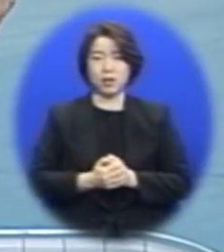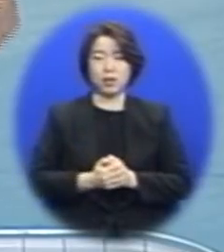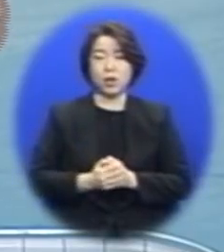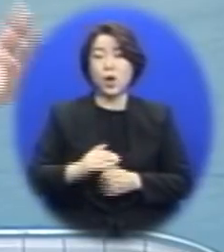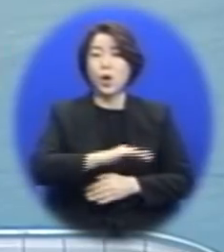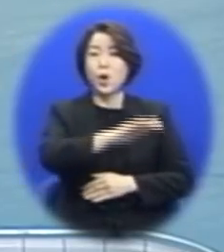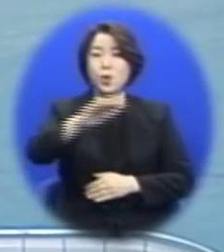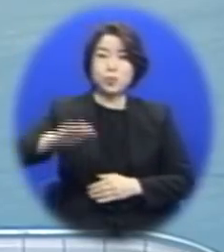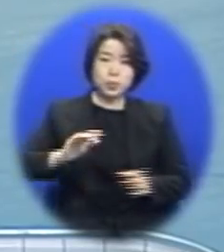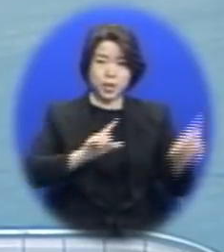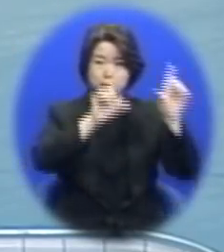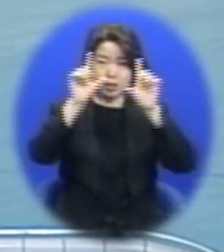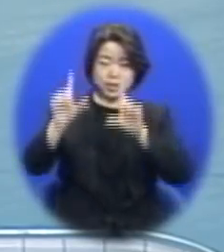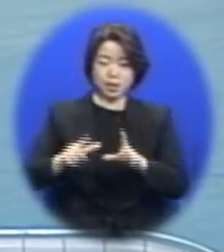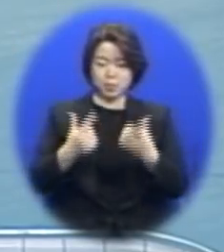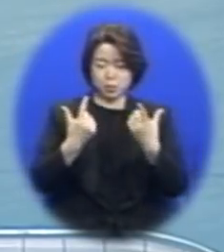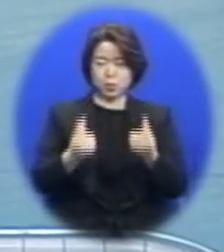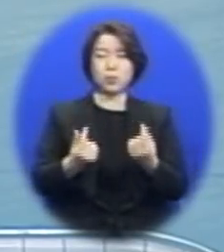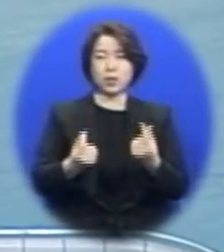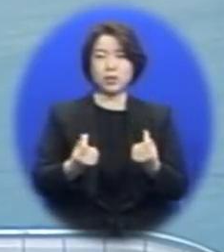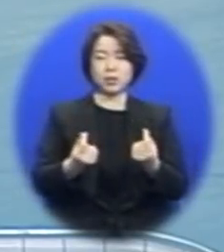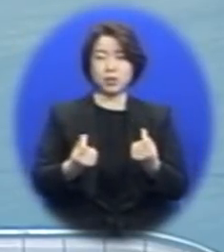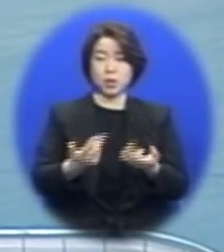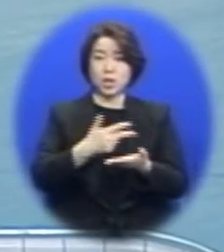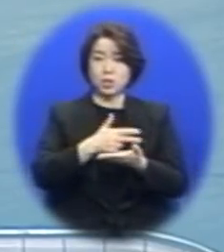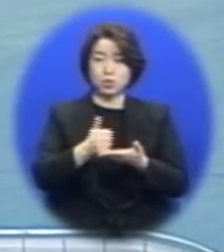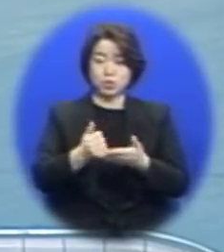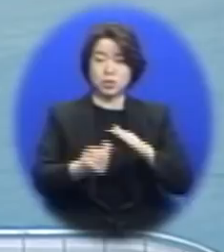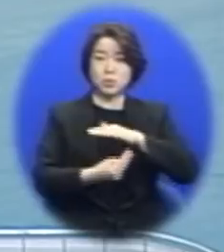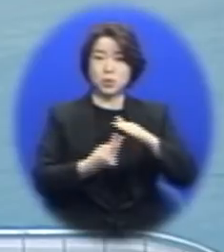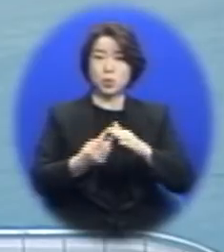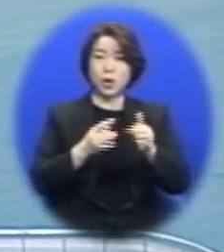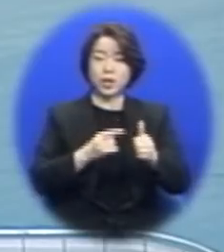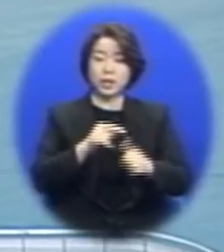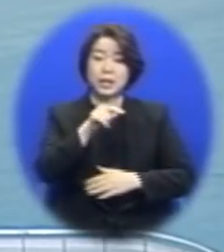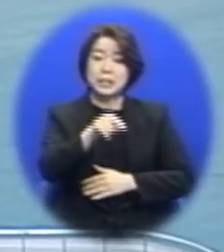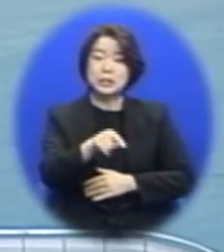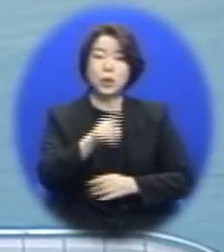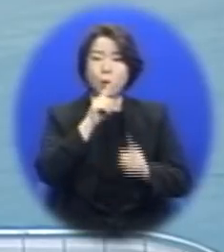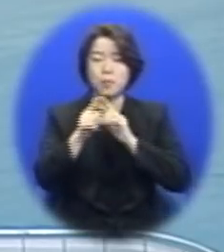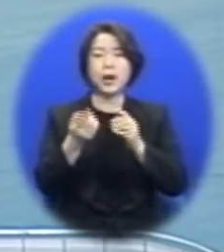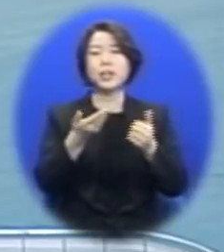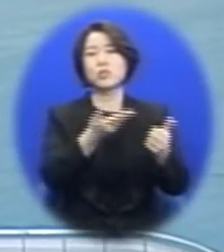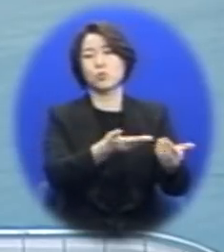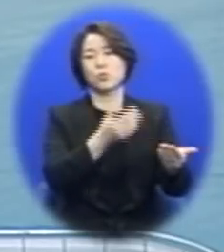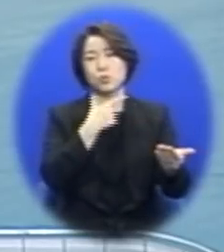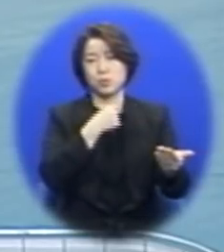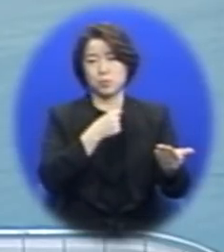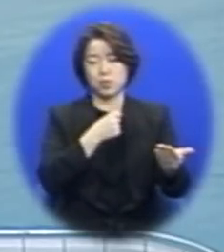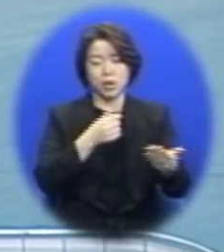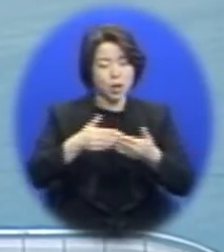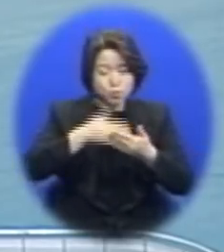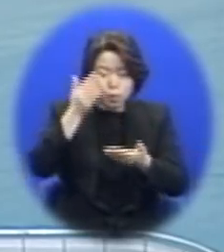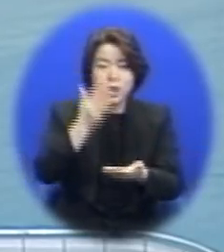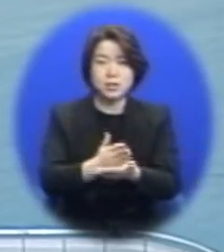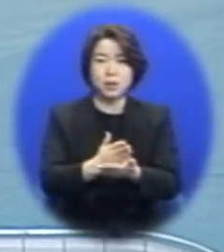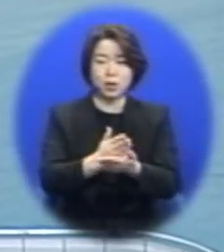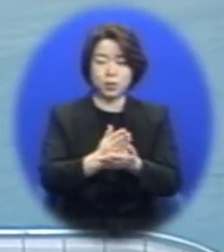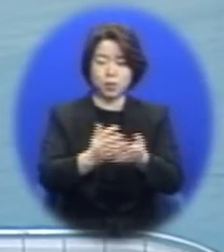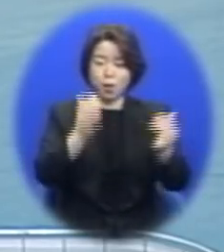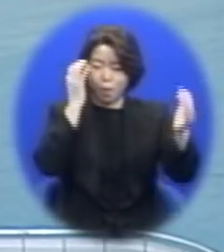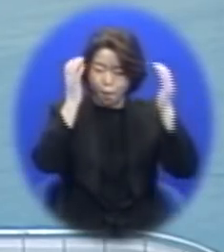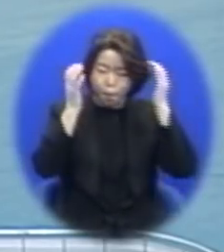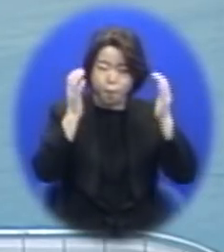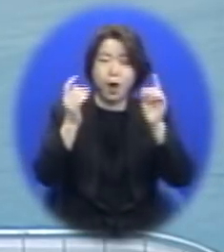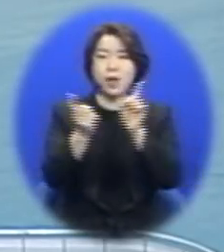우리의 삶이 그와 똑같습니다. 주님이 지금 요한에게 그렇게 말씀하려고 하는 거예요. 두려워하지 말라. 환난을